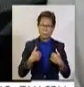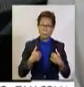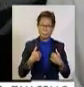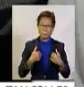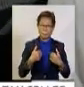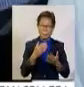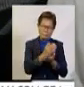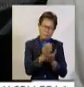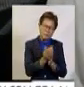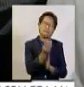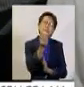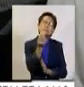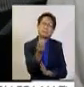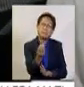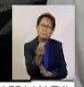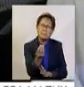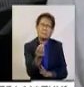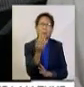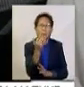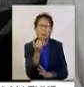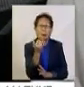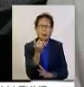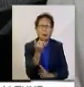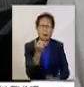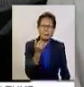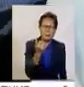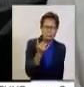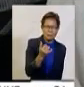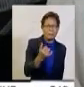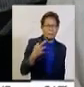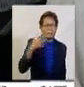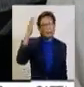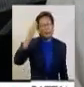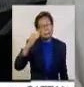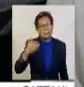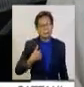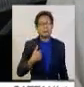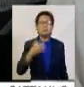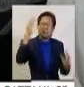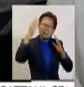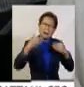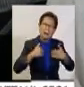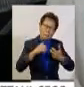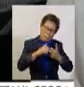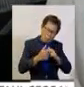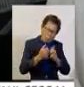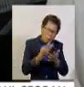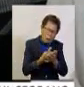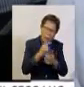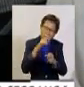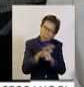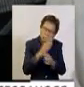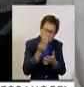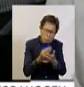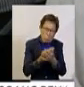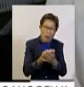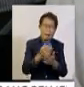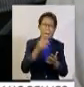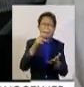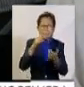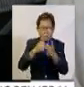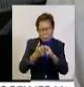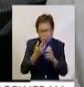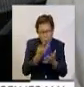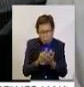bajet yang kecil kerana kita menghadapi masalah kewangan. Tapi kita dapat